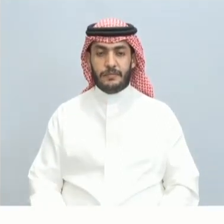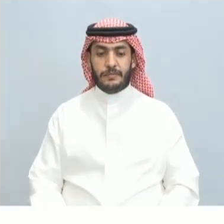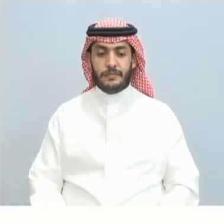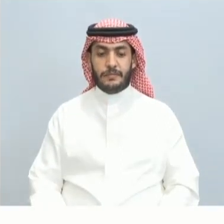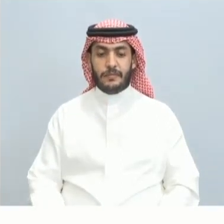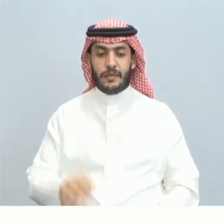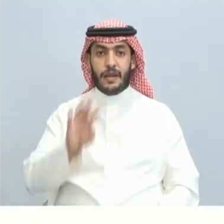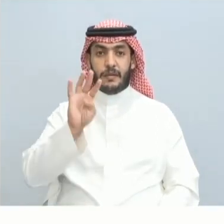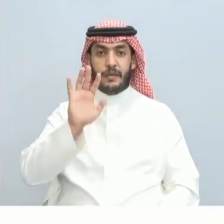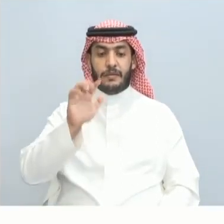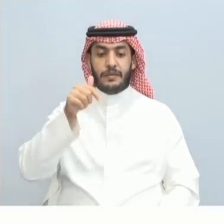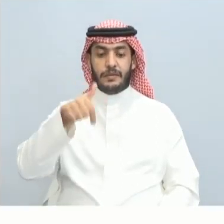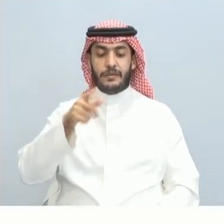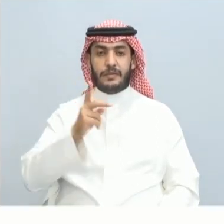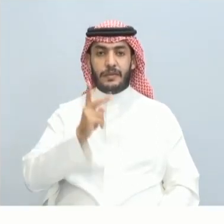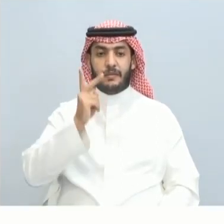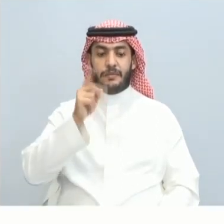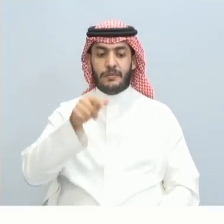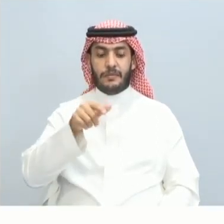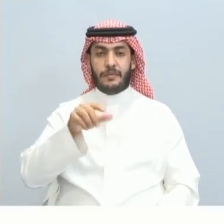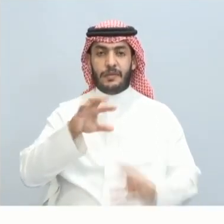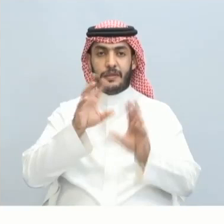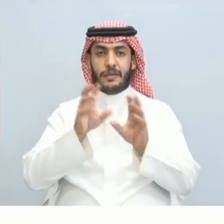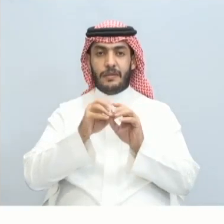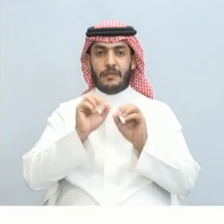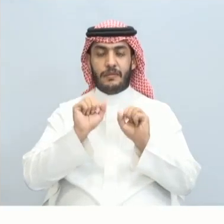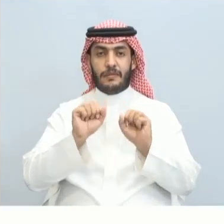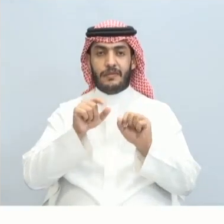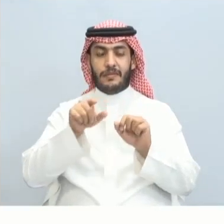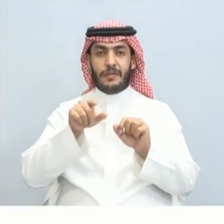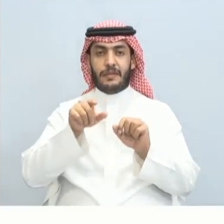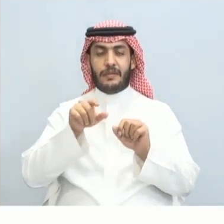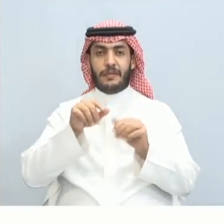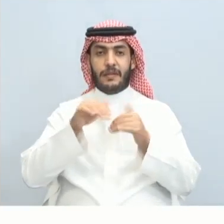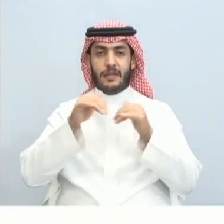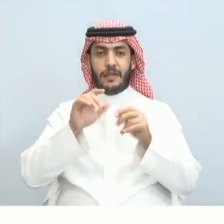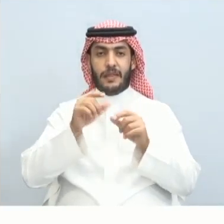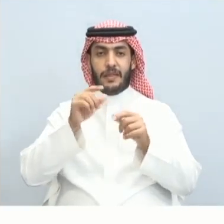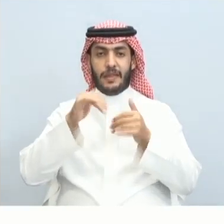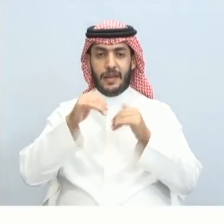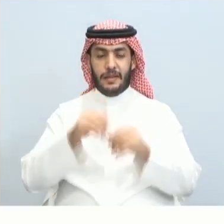اربعه وخمسه وسته وسبعه وهذا هو مدى هذه الداله